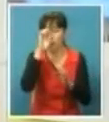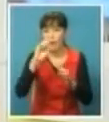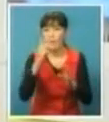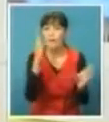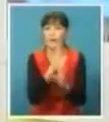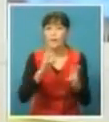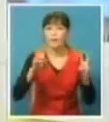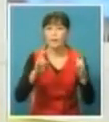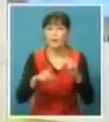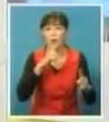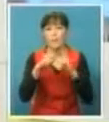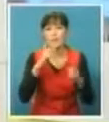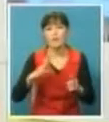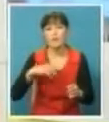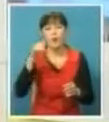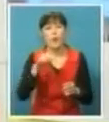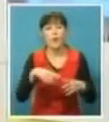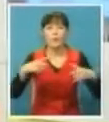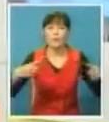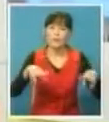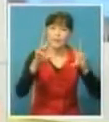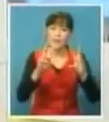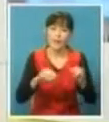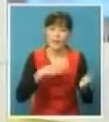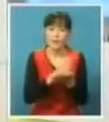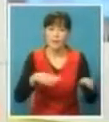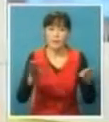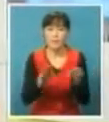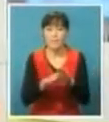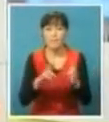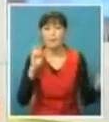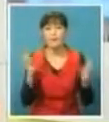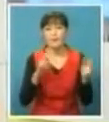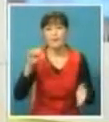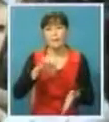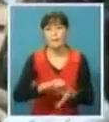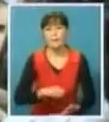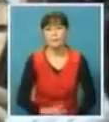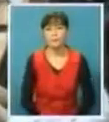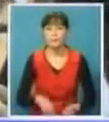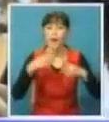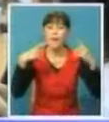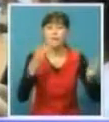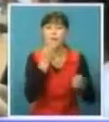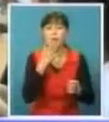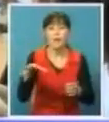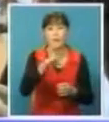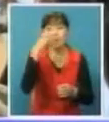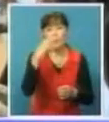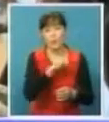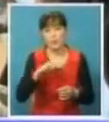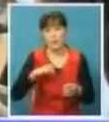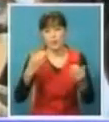тағдыр» тақырыбында дөңгелек үстел өтті. Оған түрлі сала қызметкерлерімен бірге студенттер қатысты. Өзге тілдің бәрін біл, өз